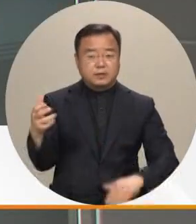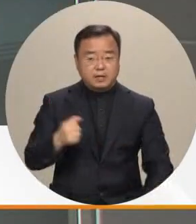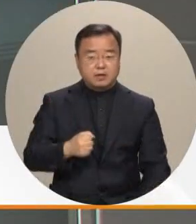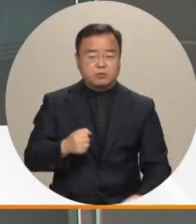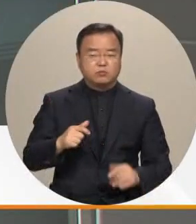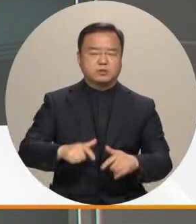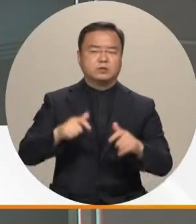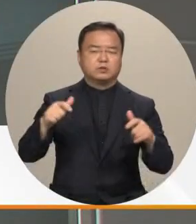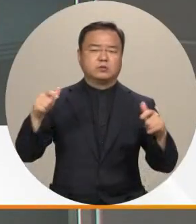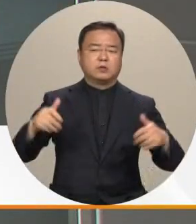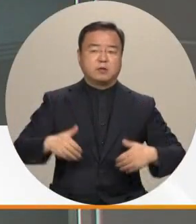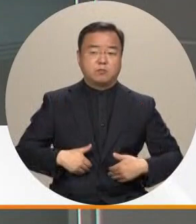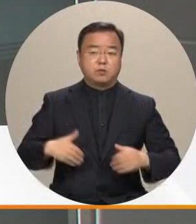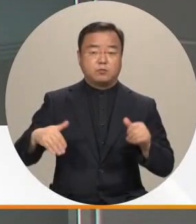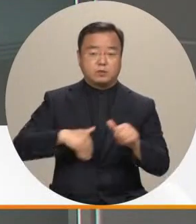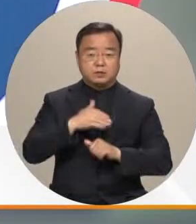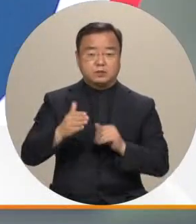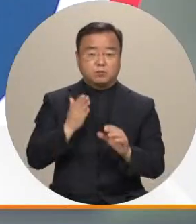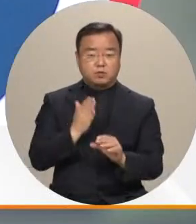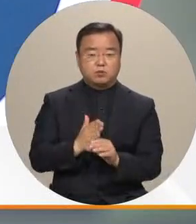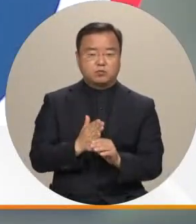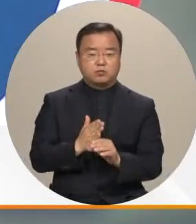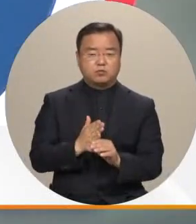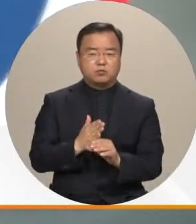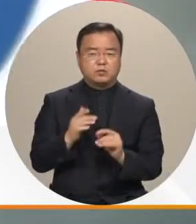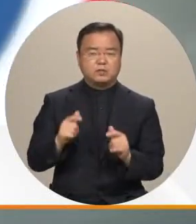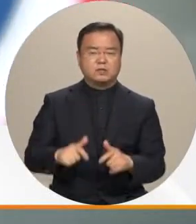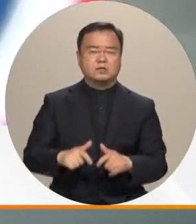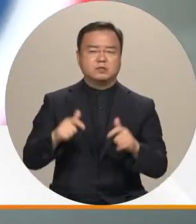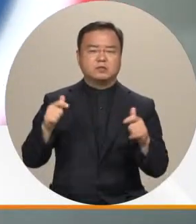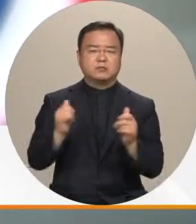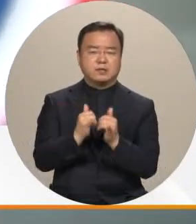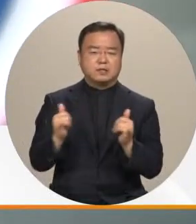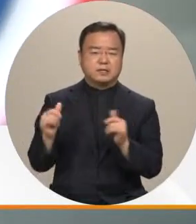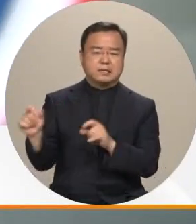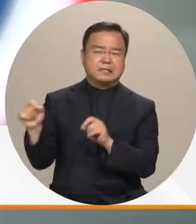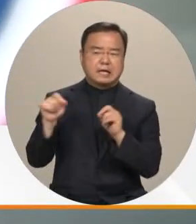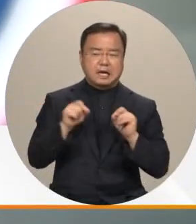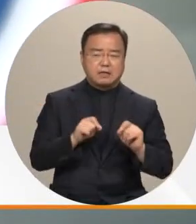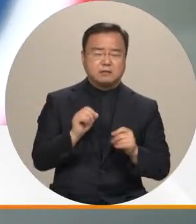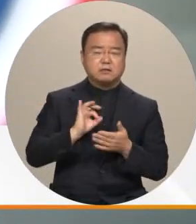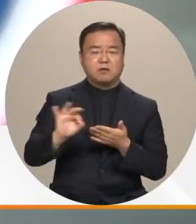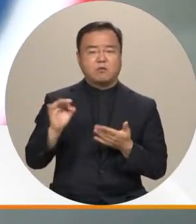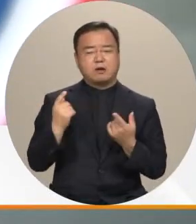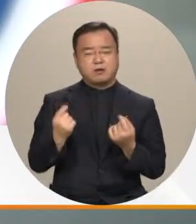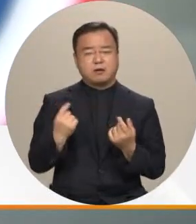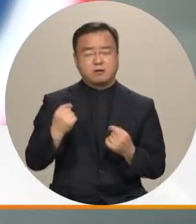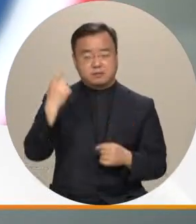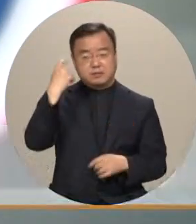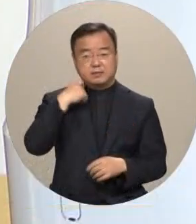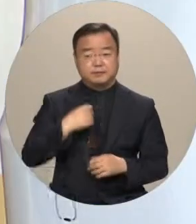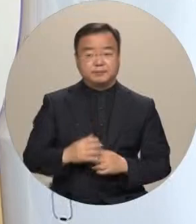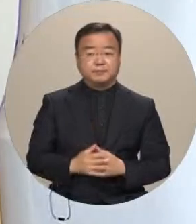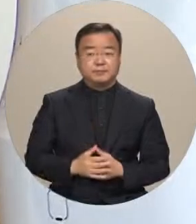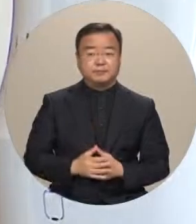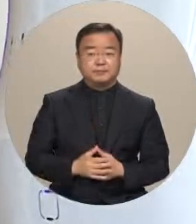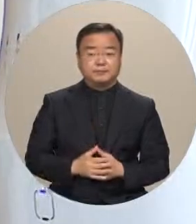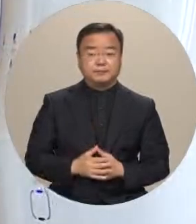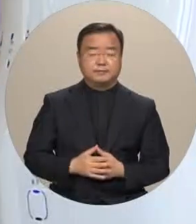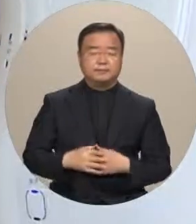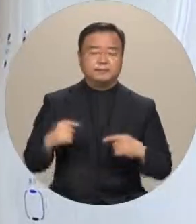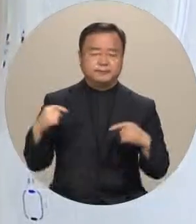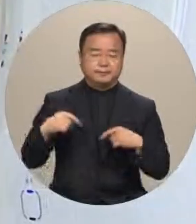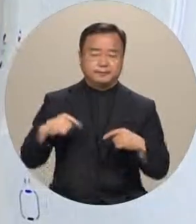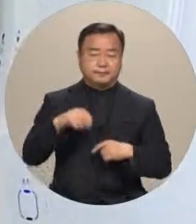되는 상황인데 늘려야 될 인원들을 그냥 확 땡겨쓴 느낌이 없잖아 있다 이런 느낌이 들더라고요. 상담